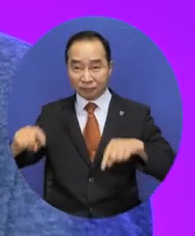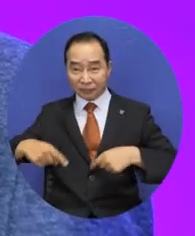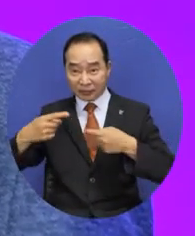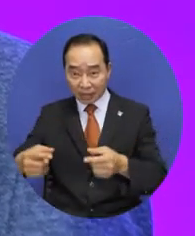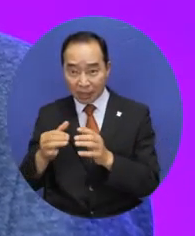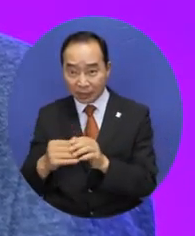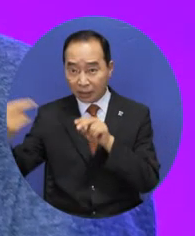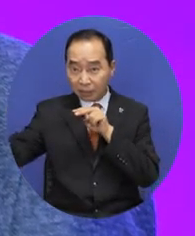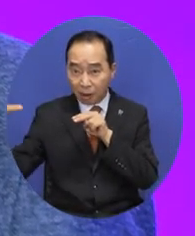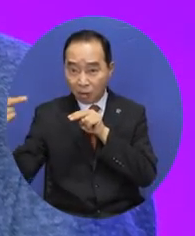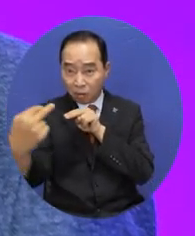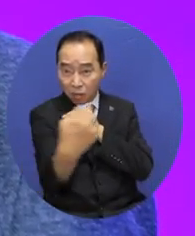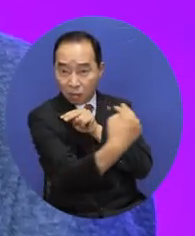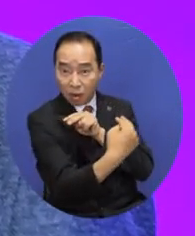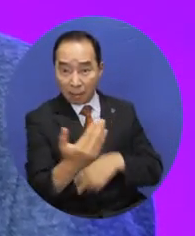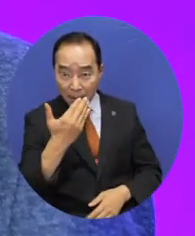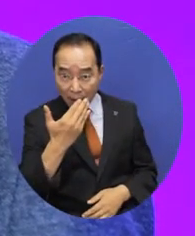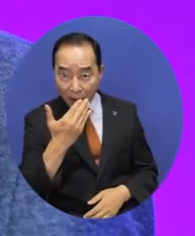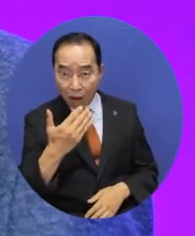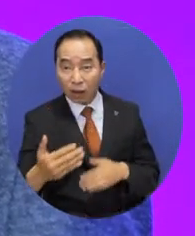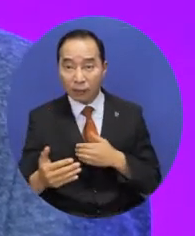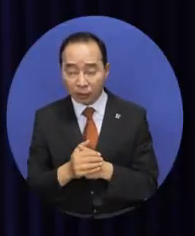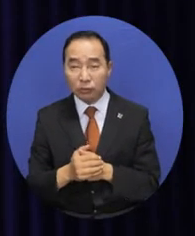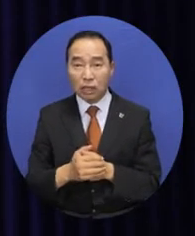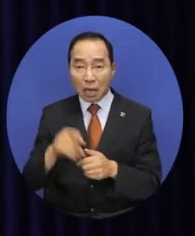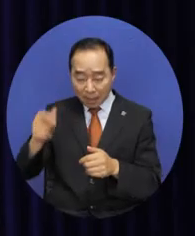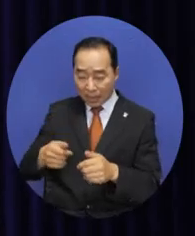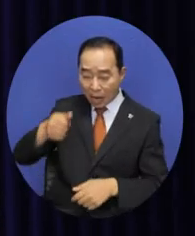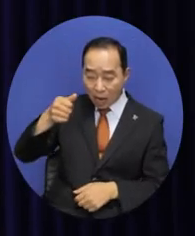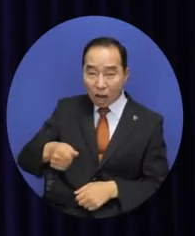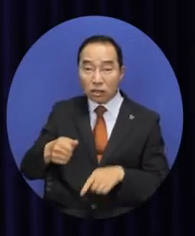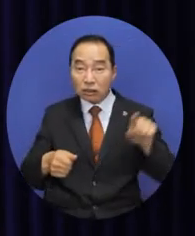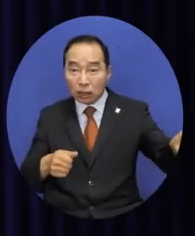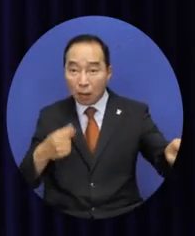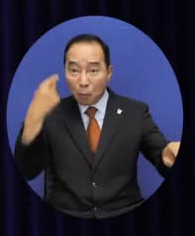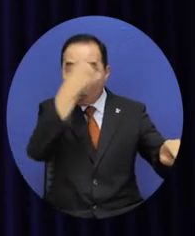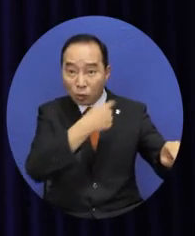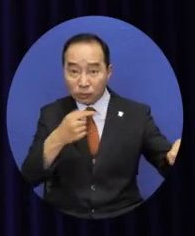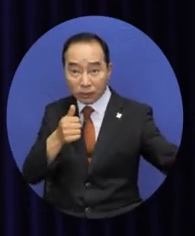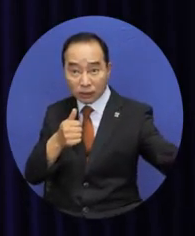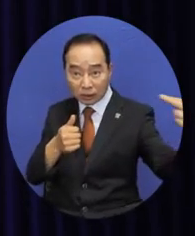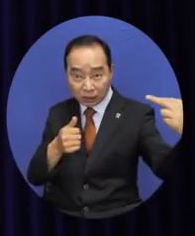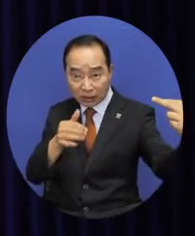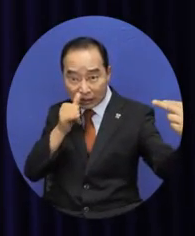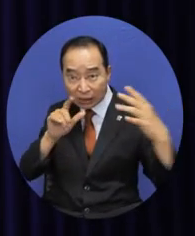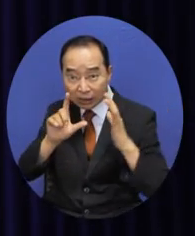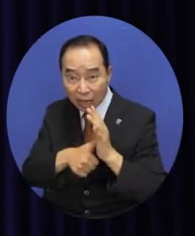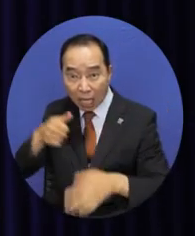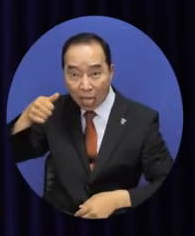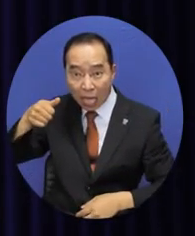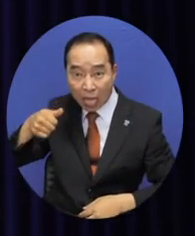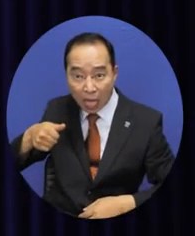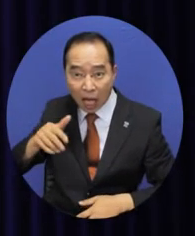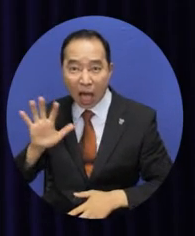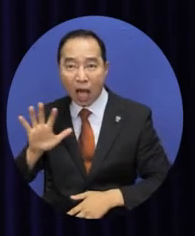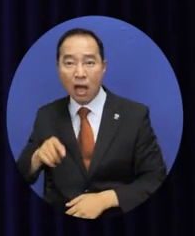명도 450볼트까지 올리지 않았습니다. 그래서 저는 대량 학살의 원인이